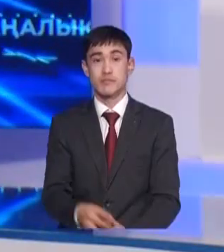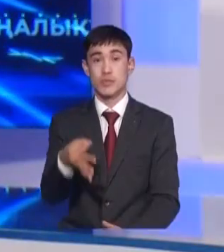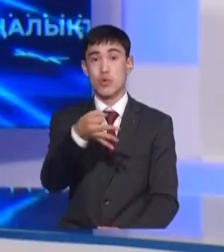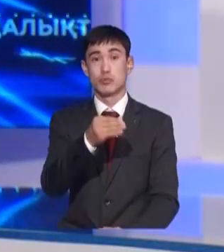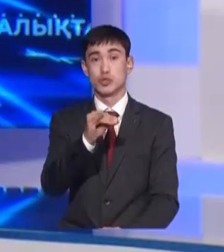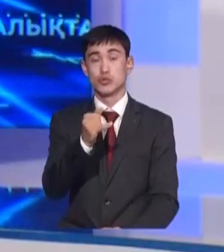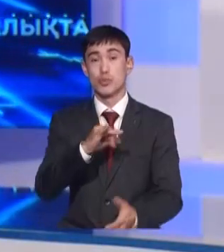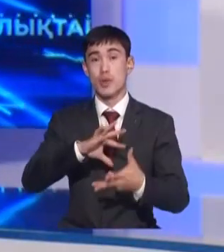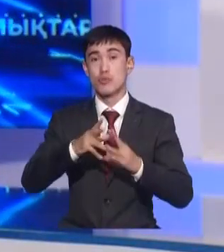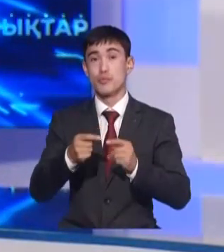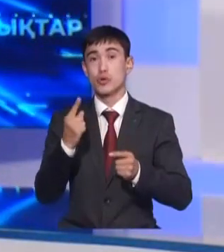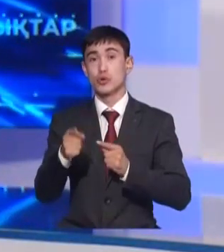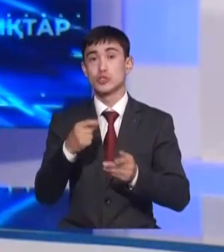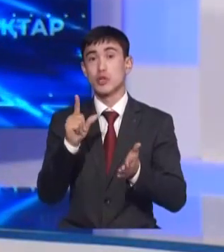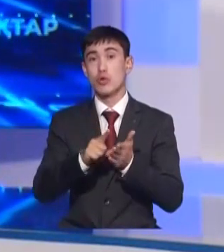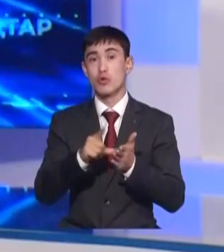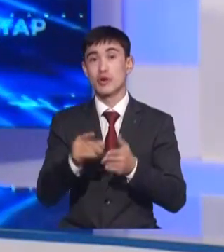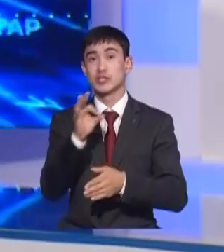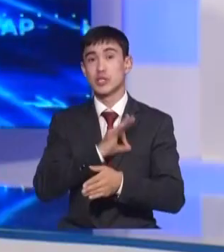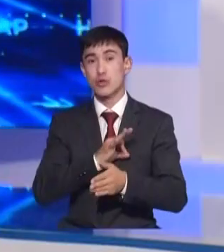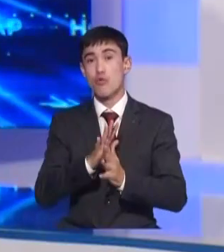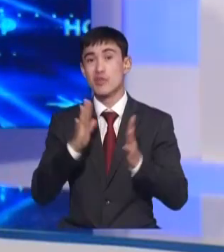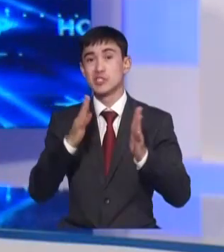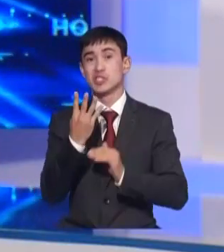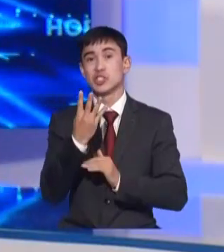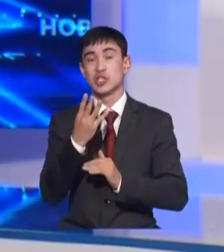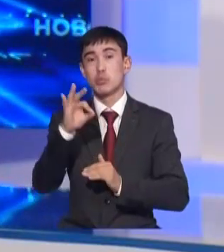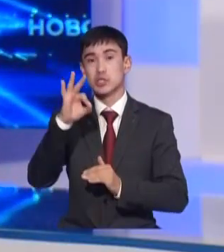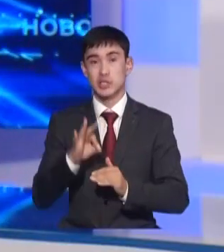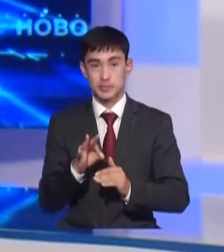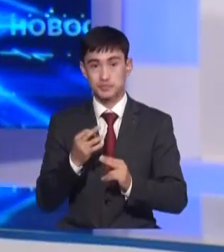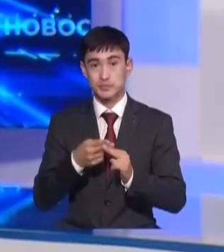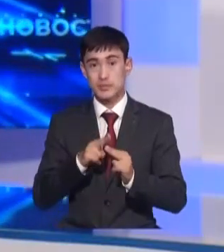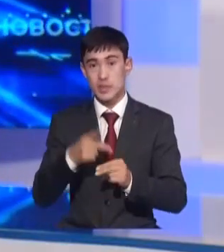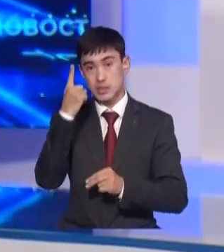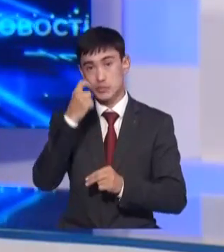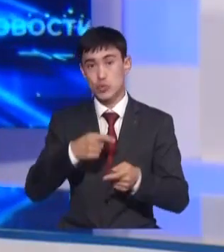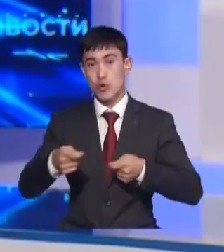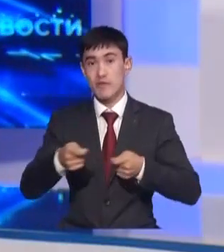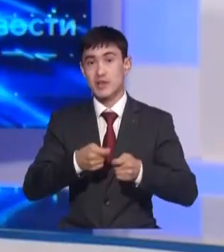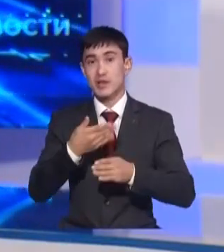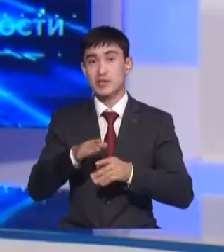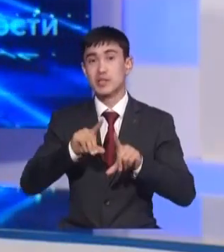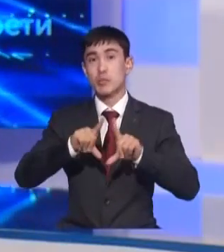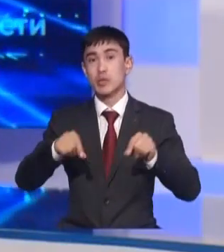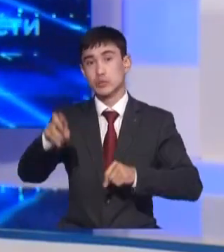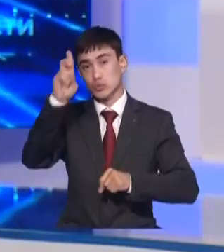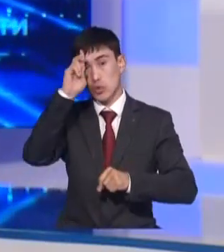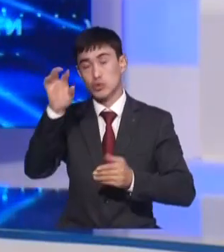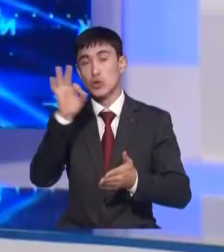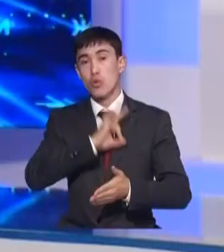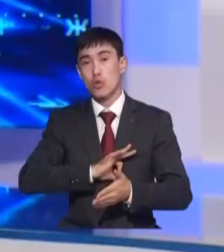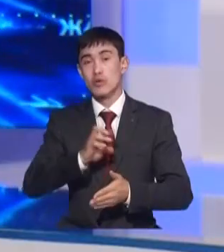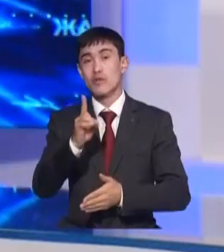В области ЖЭЦу объем розничных налоговых отчислений увеличился на 4%. Об этом сообщил руководитель отдела